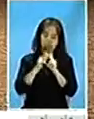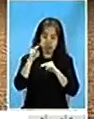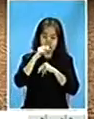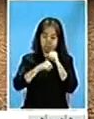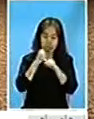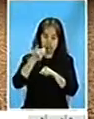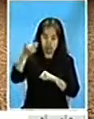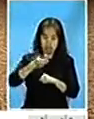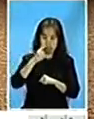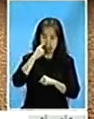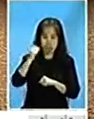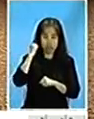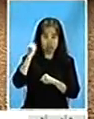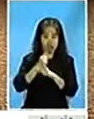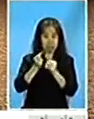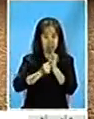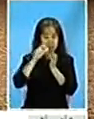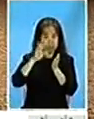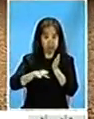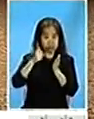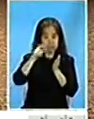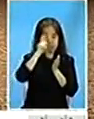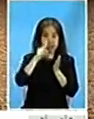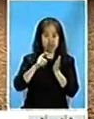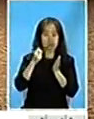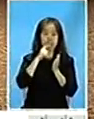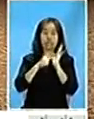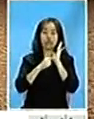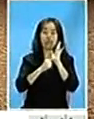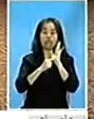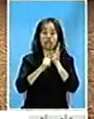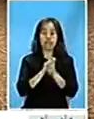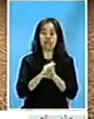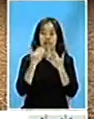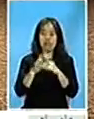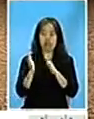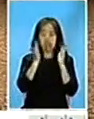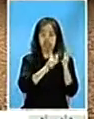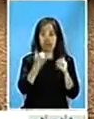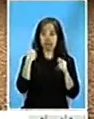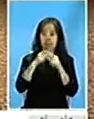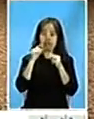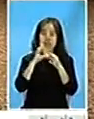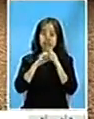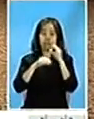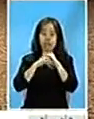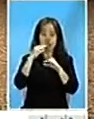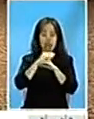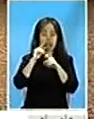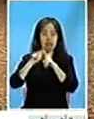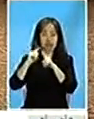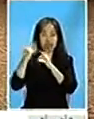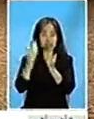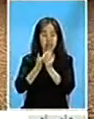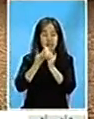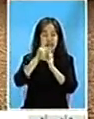ารายการแบบนี้ปรับลดได้หรือไม่อันนี้ดิฉันก็ขอยกเป็นตัวอย่างนะคะนอกจากนั้นก็ยังมีเรื่องขององค์การมหาชนมีเงินนอกงบประม